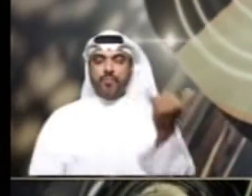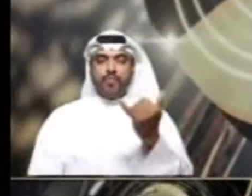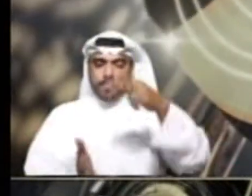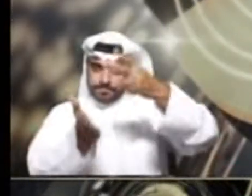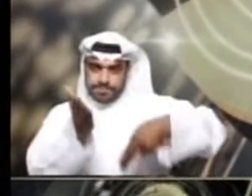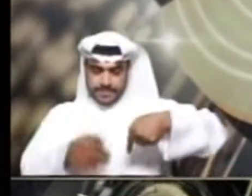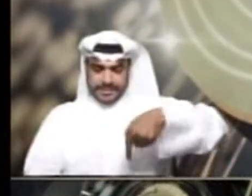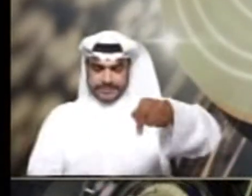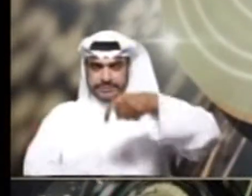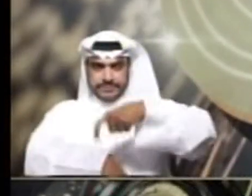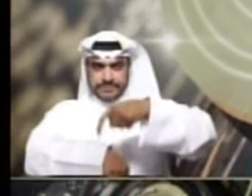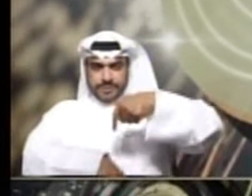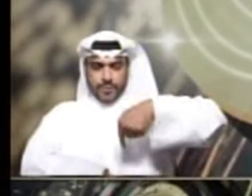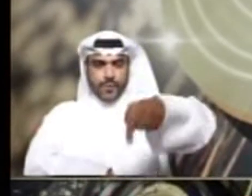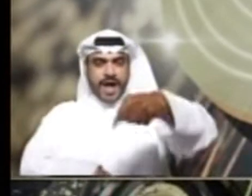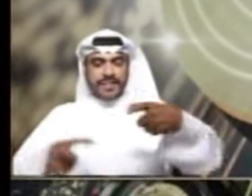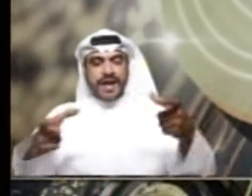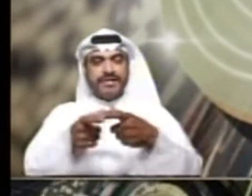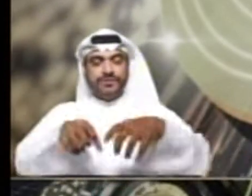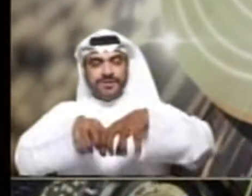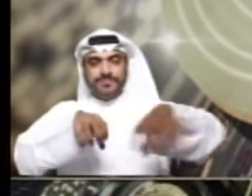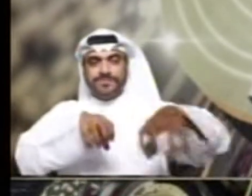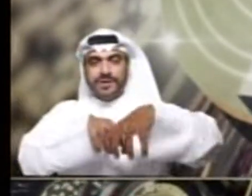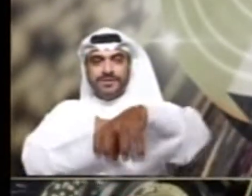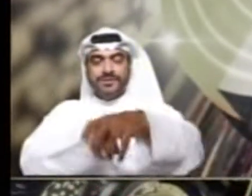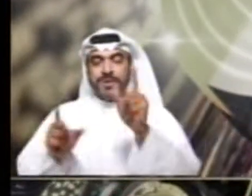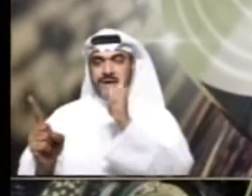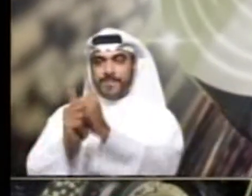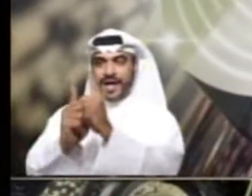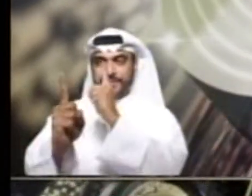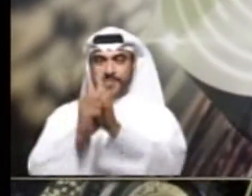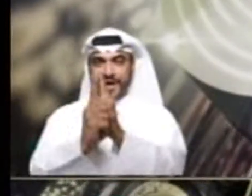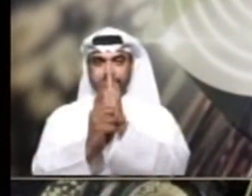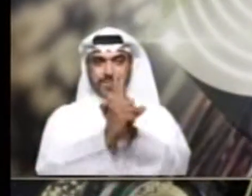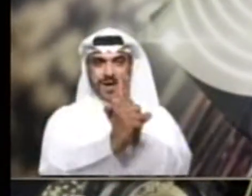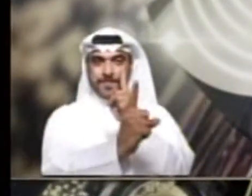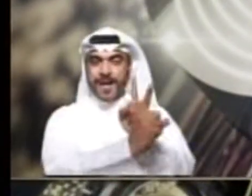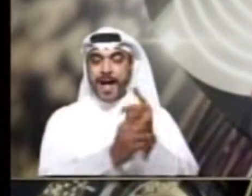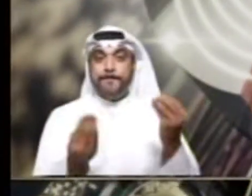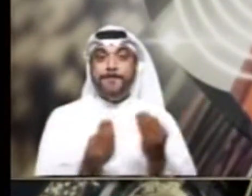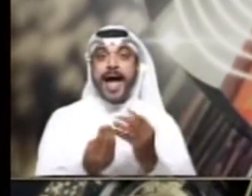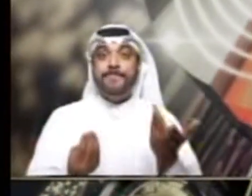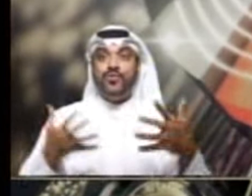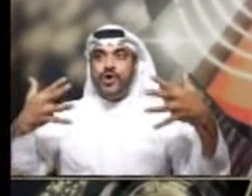المقرر أن يعقد الحجرف على هامش الاجتماعات عددا من اللقاءات مع مجموعة من المؤسسات المالية